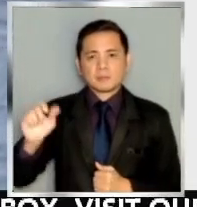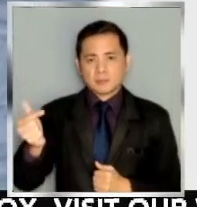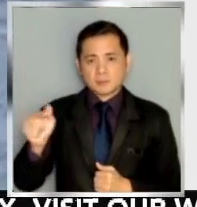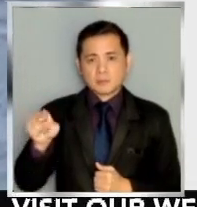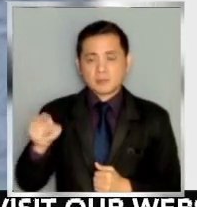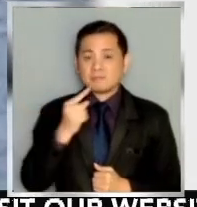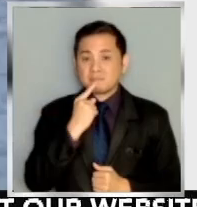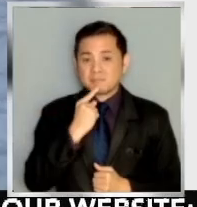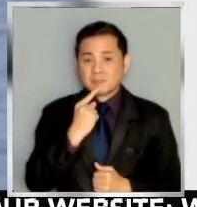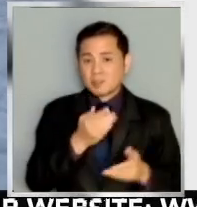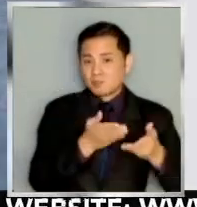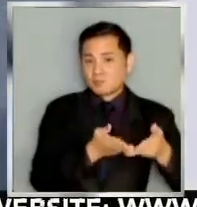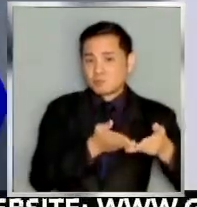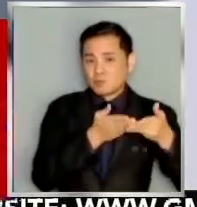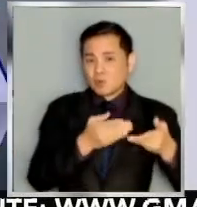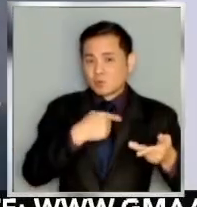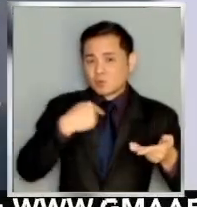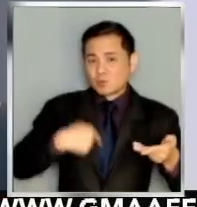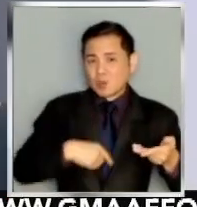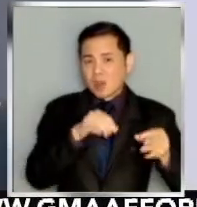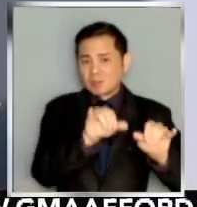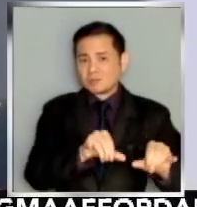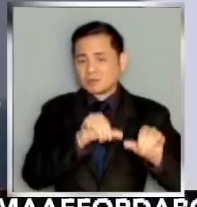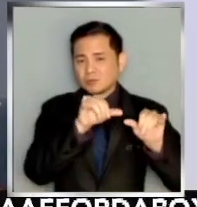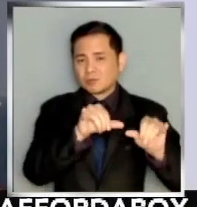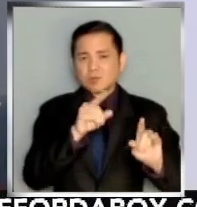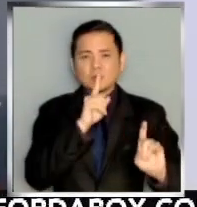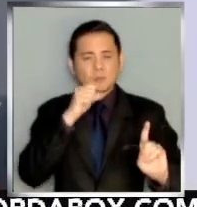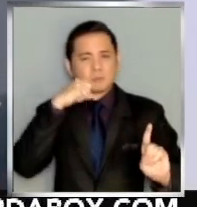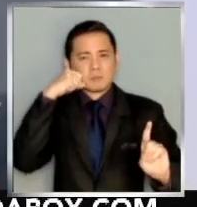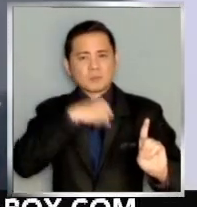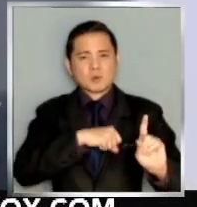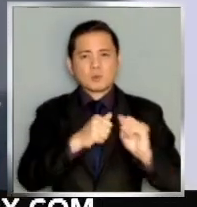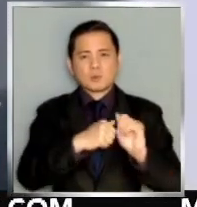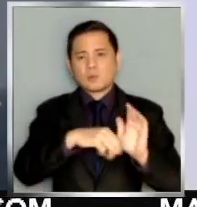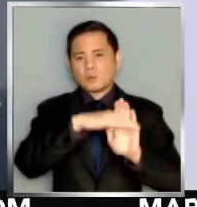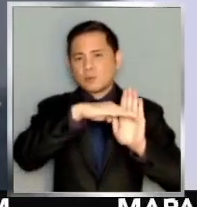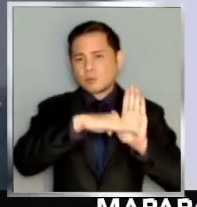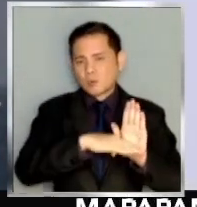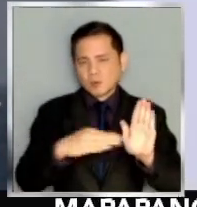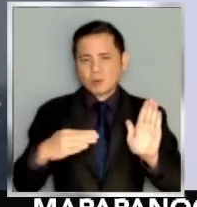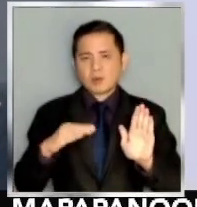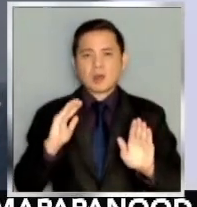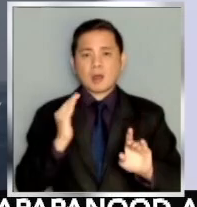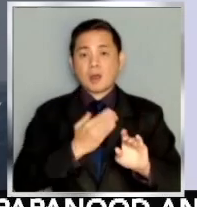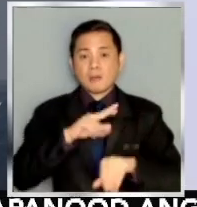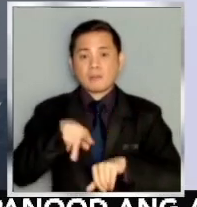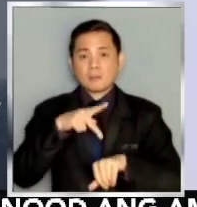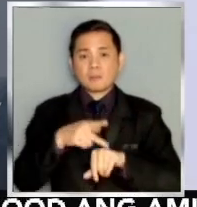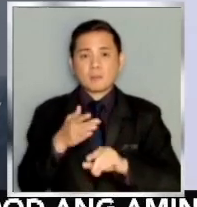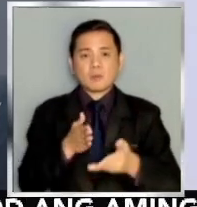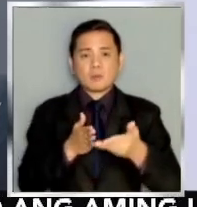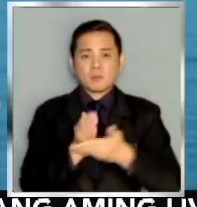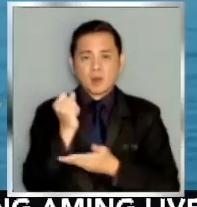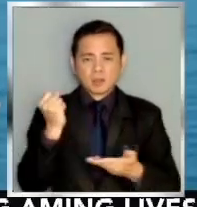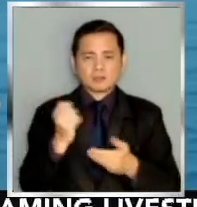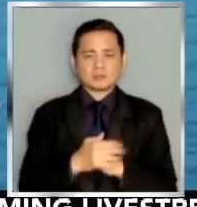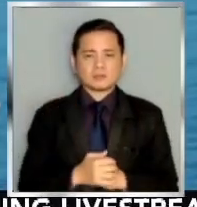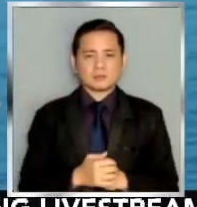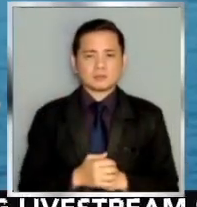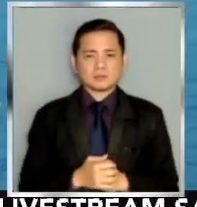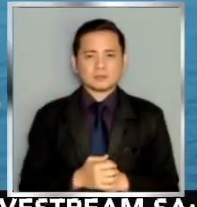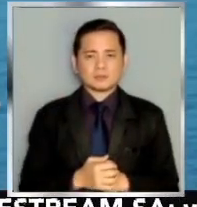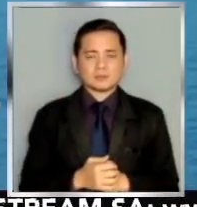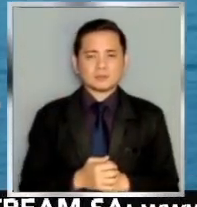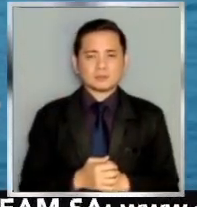ng China sa Pag-asa Island ay paglabag sa territorial integrity ng Pilipinas at di pagsunod sa right of innocent passage. Wala